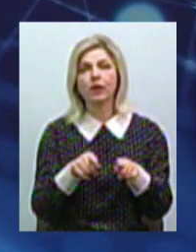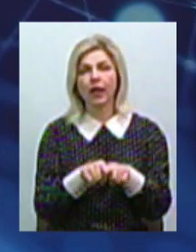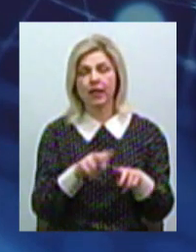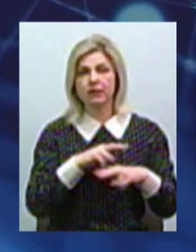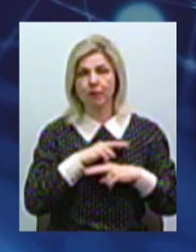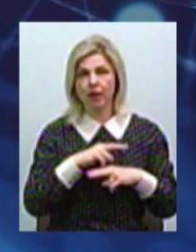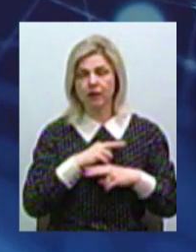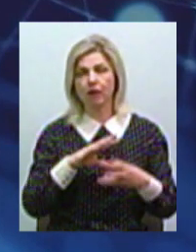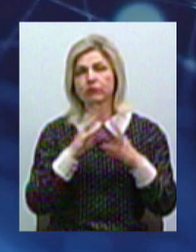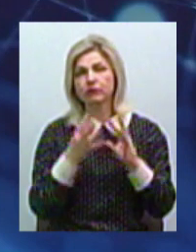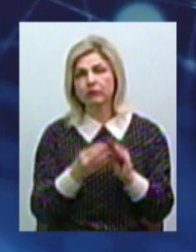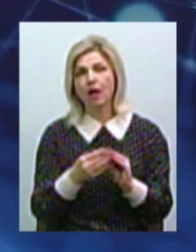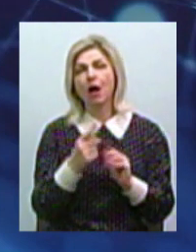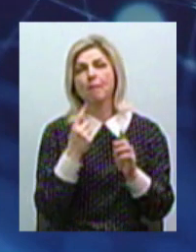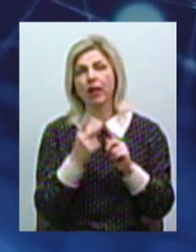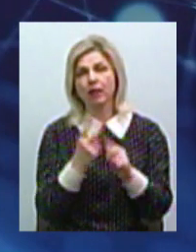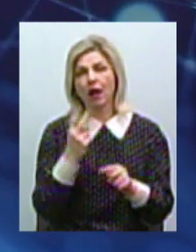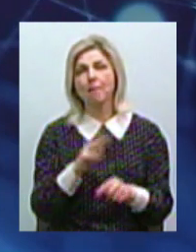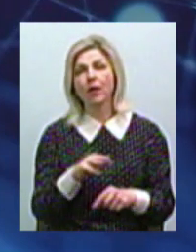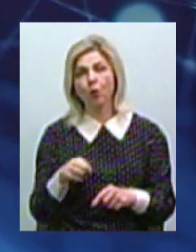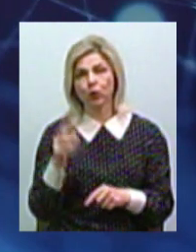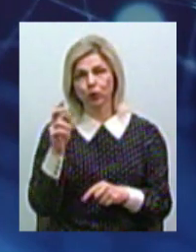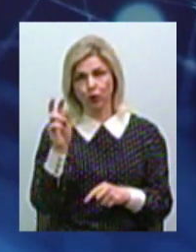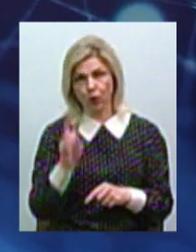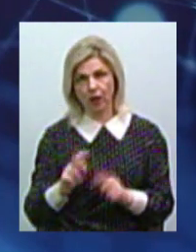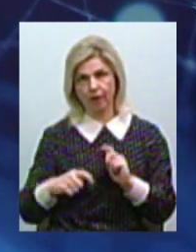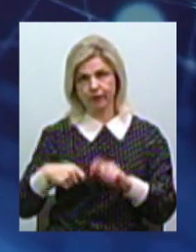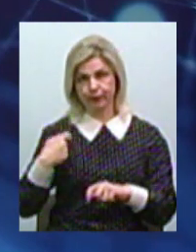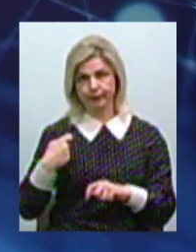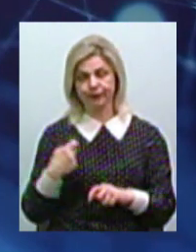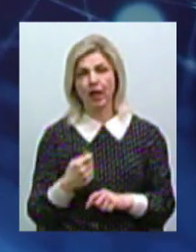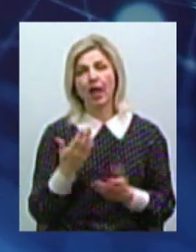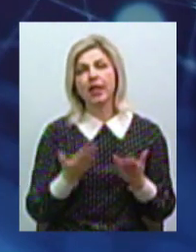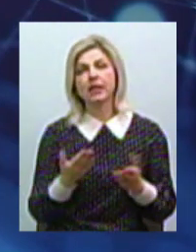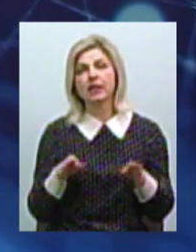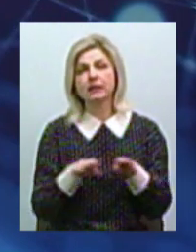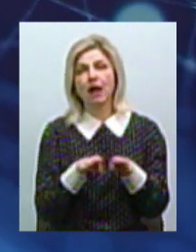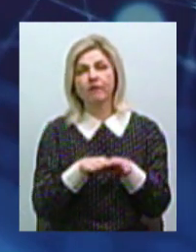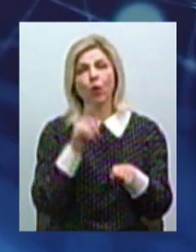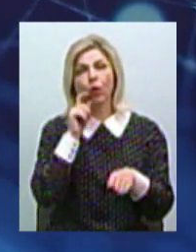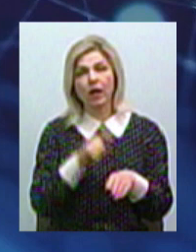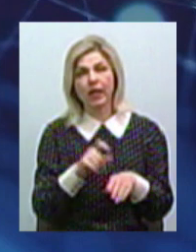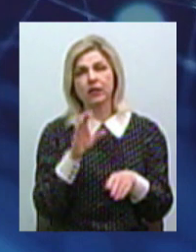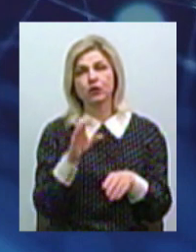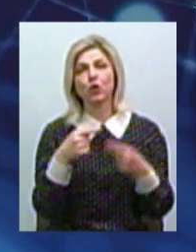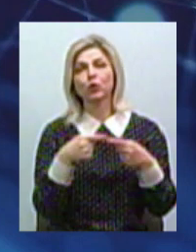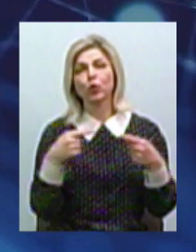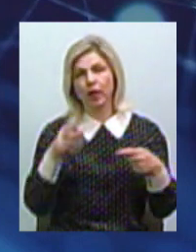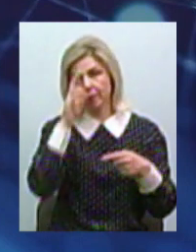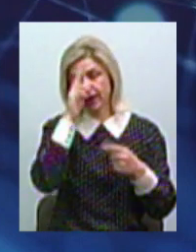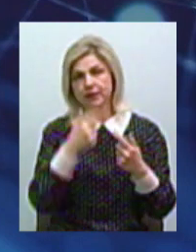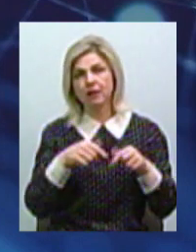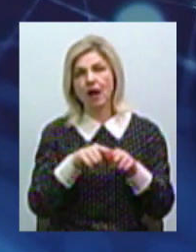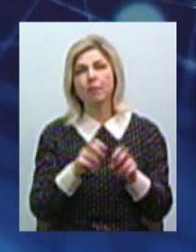складають 1,5 мільйона доларів. А якщо порівняти Україну з іншими країнами і як подолати це